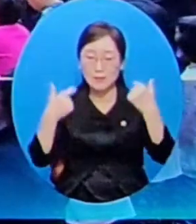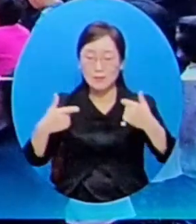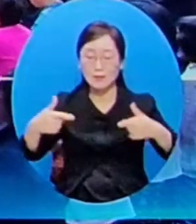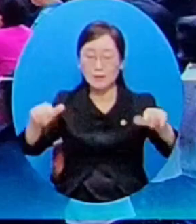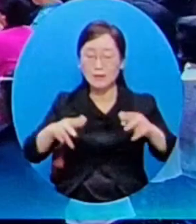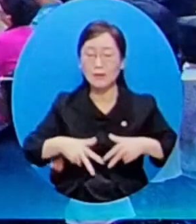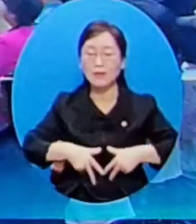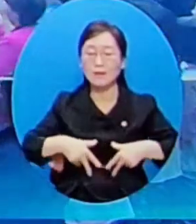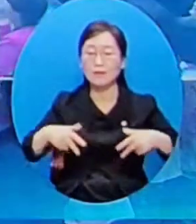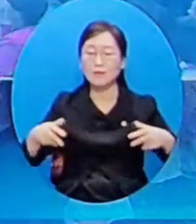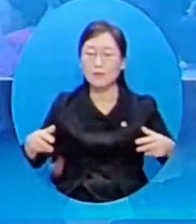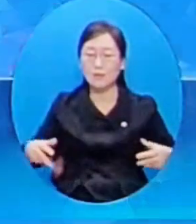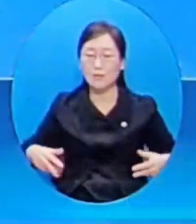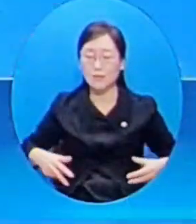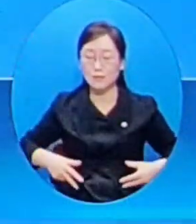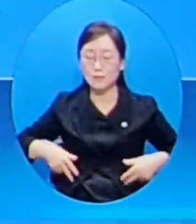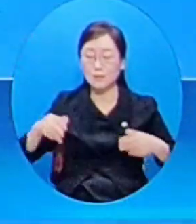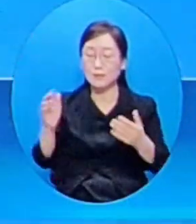날마다